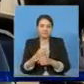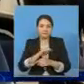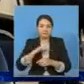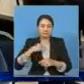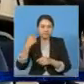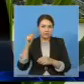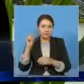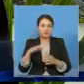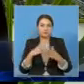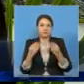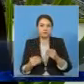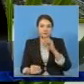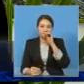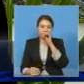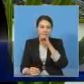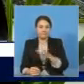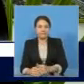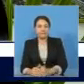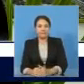боевых буднях.